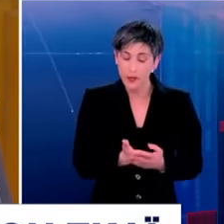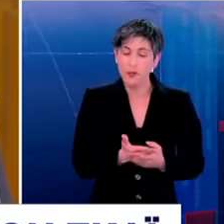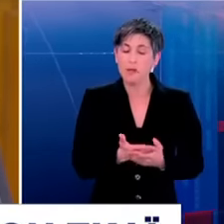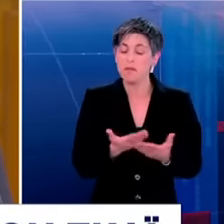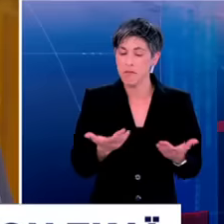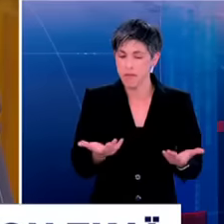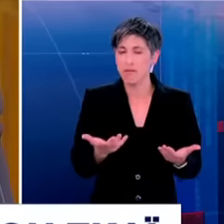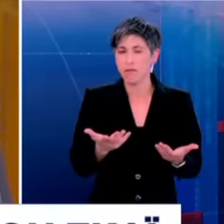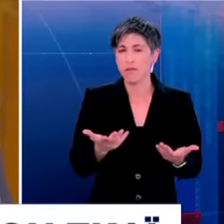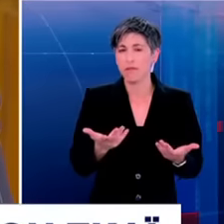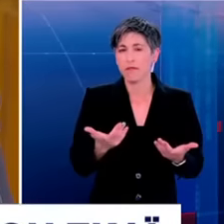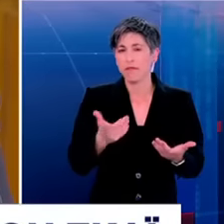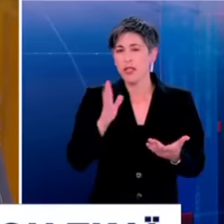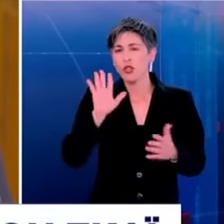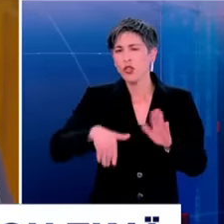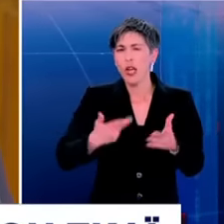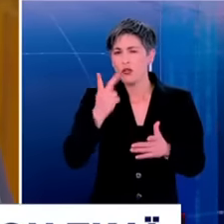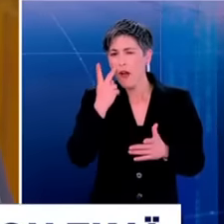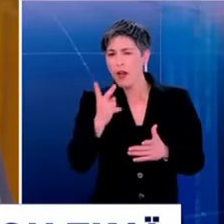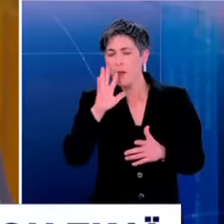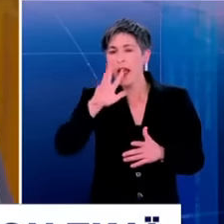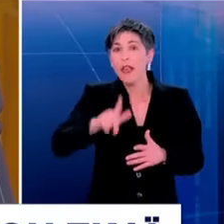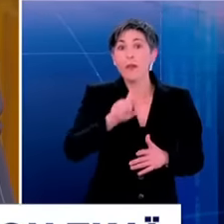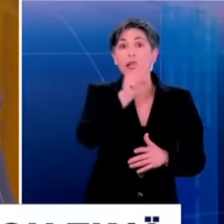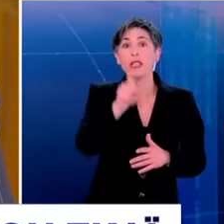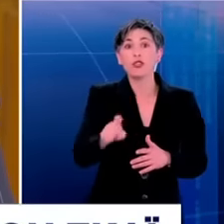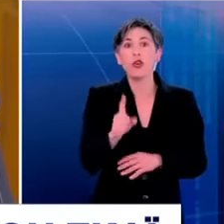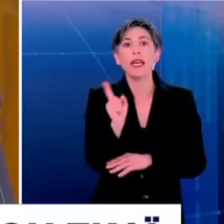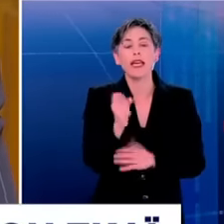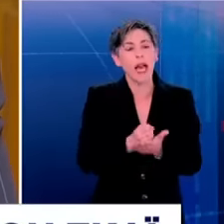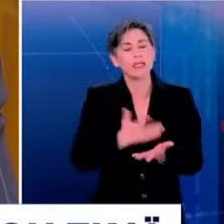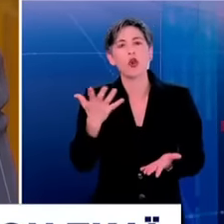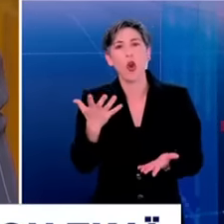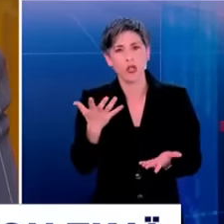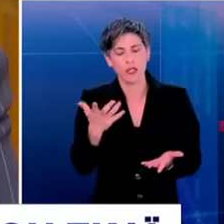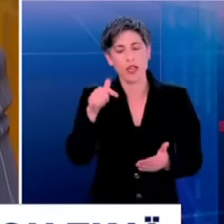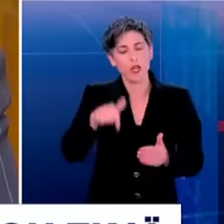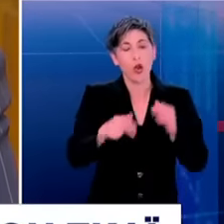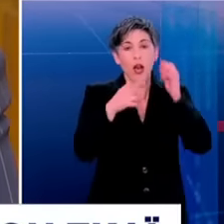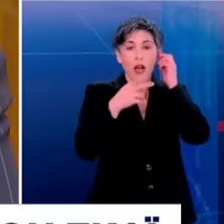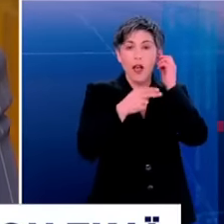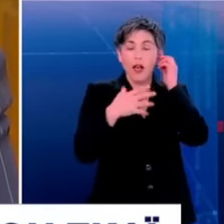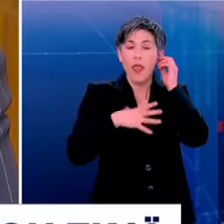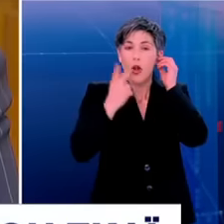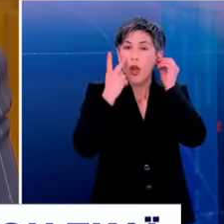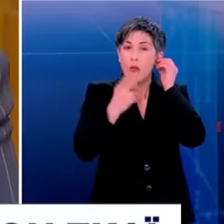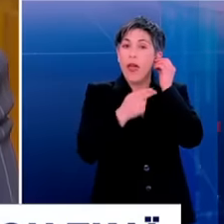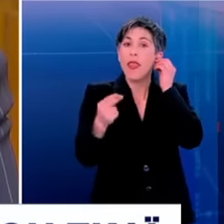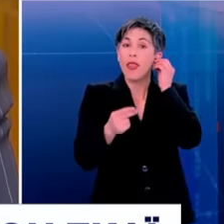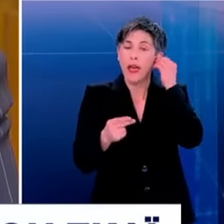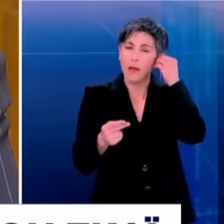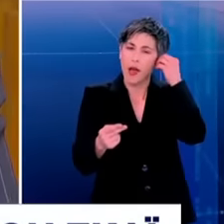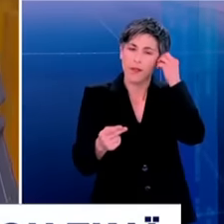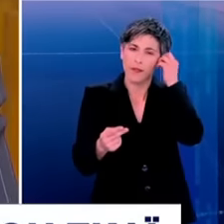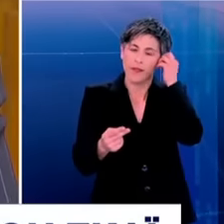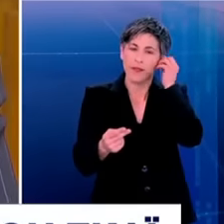κάποια θέματα που βρίσκονται κιόλας τώρα στην επικαιρότητα και κάποια που σταθερά είναι, η αλήθεια είναι, στις